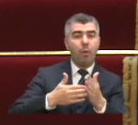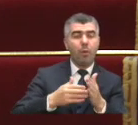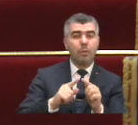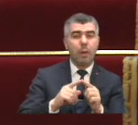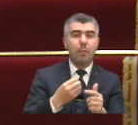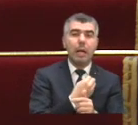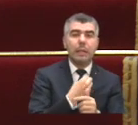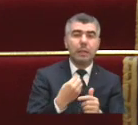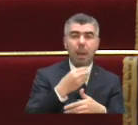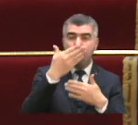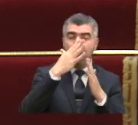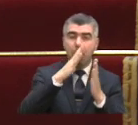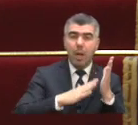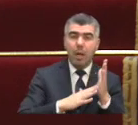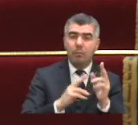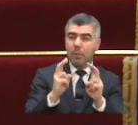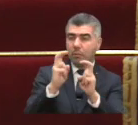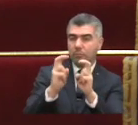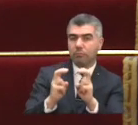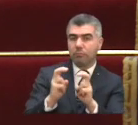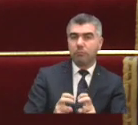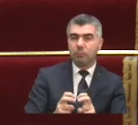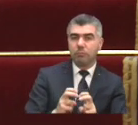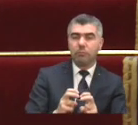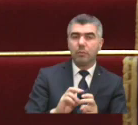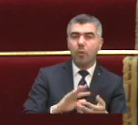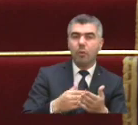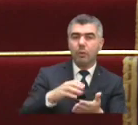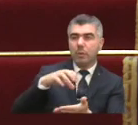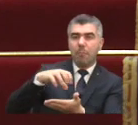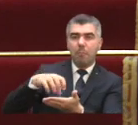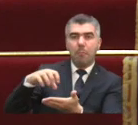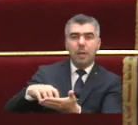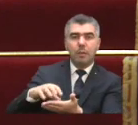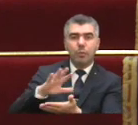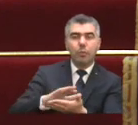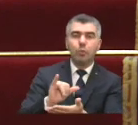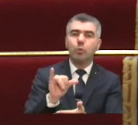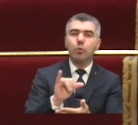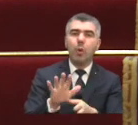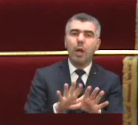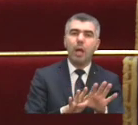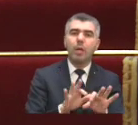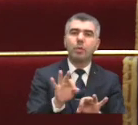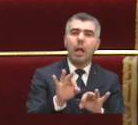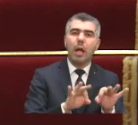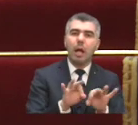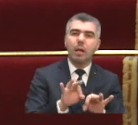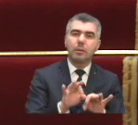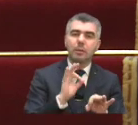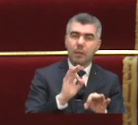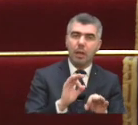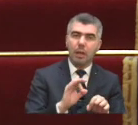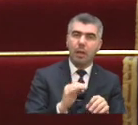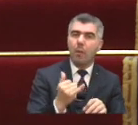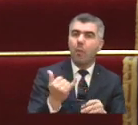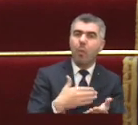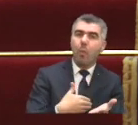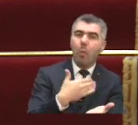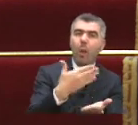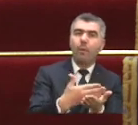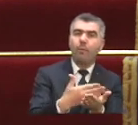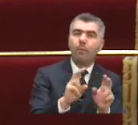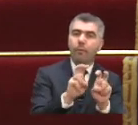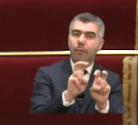خصائص في الموارد البشرية بمختلف المراكز الطبية والاستشفائية، فما هي الإجراءات التي اتخذتموها من أجل الحد من هذه